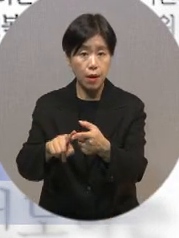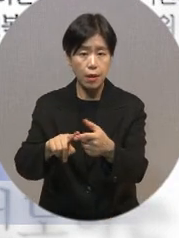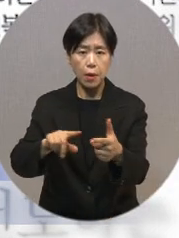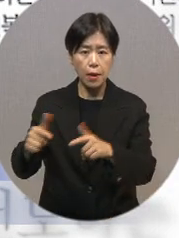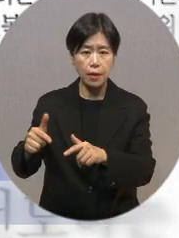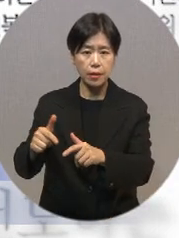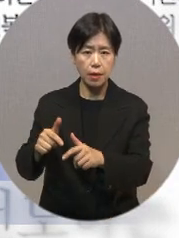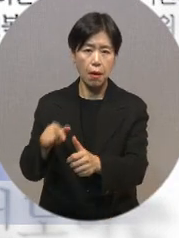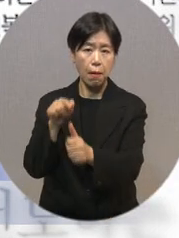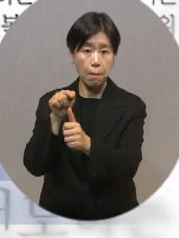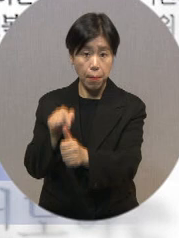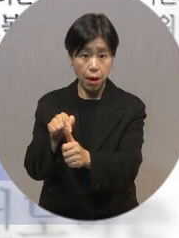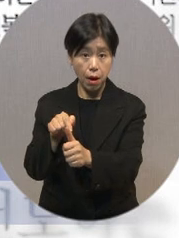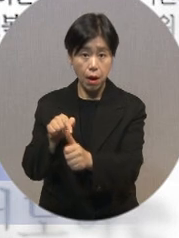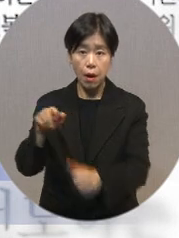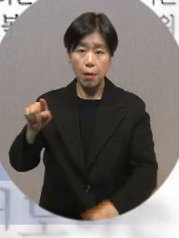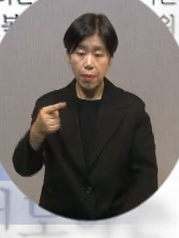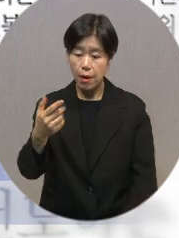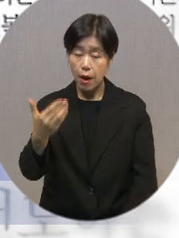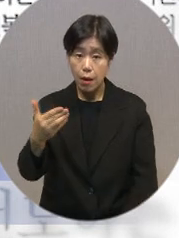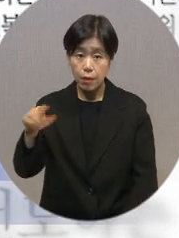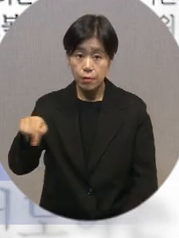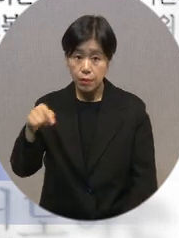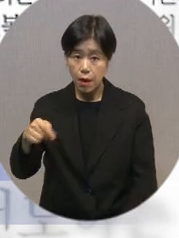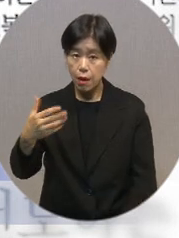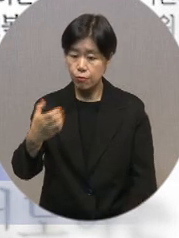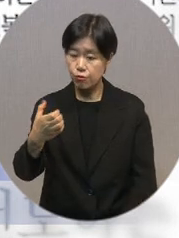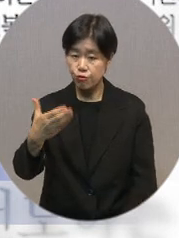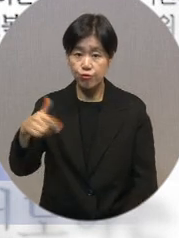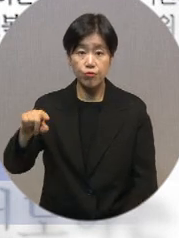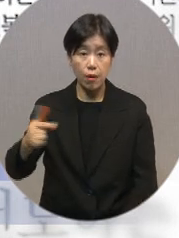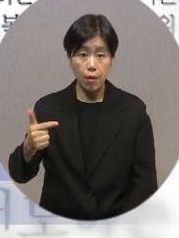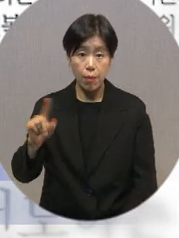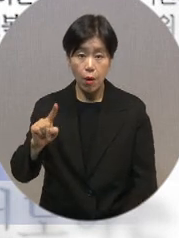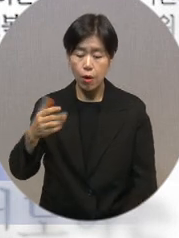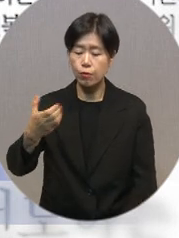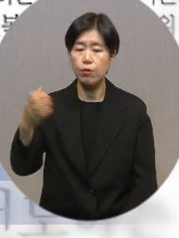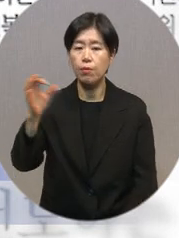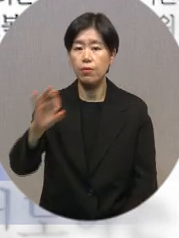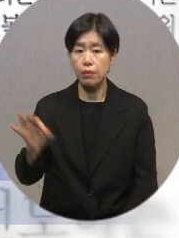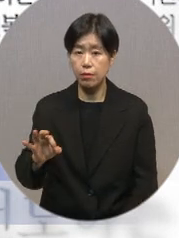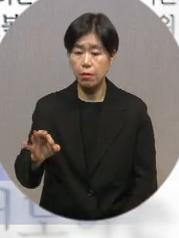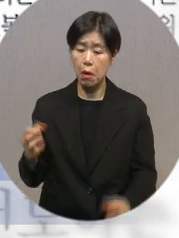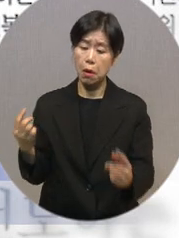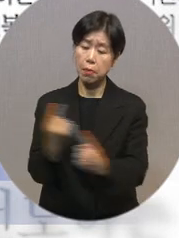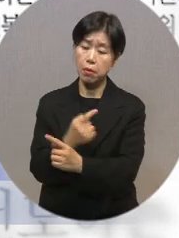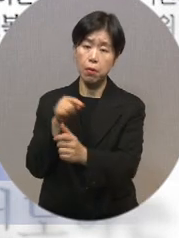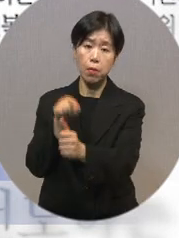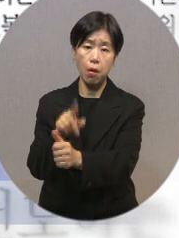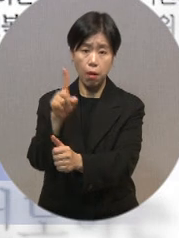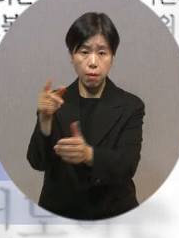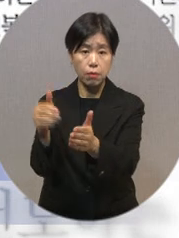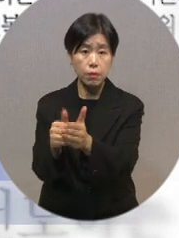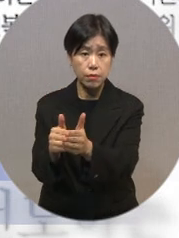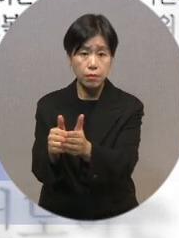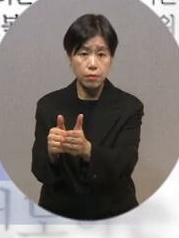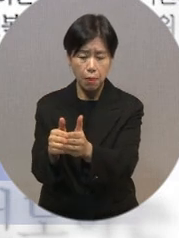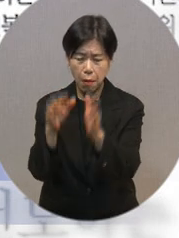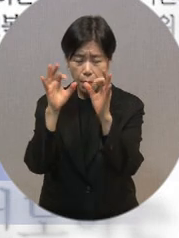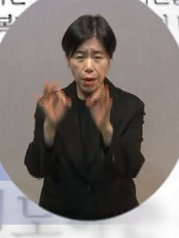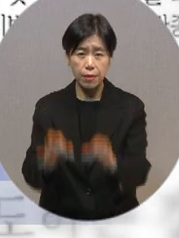처분 109권 중 9권 999% 개선 명령에 그친 것으로 확인이